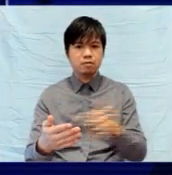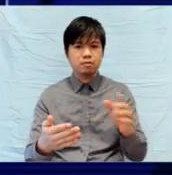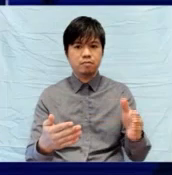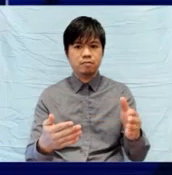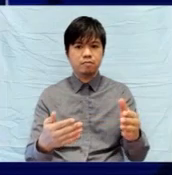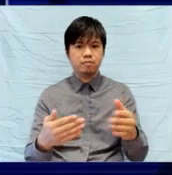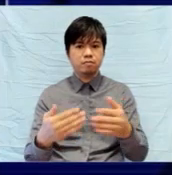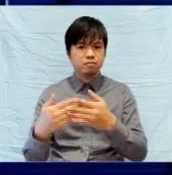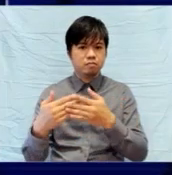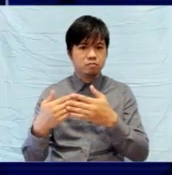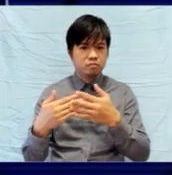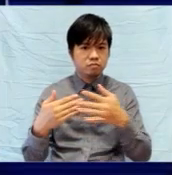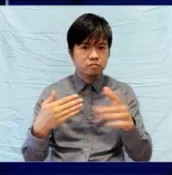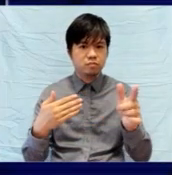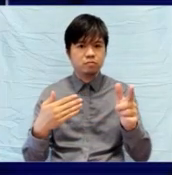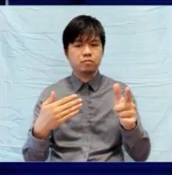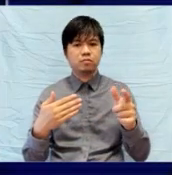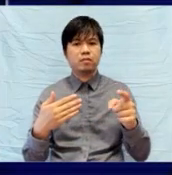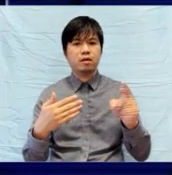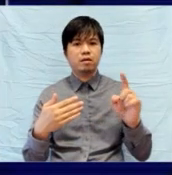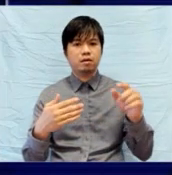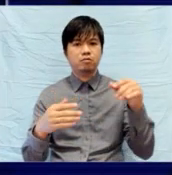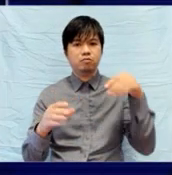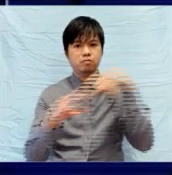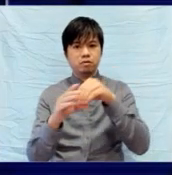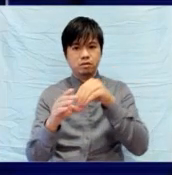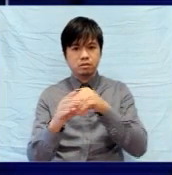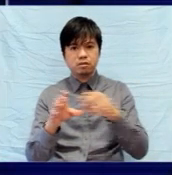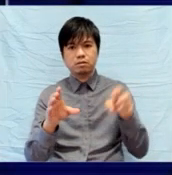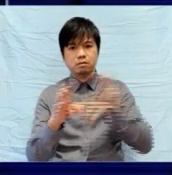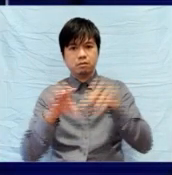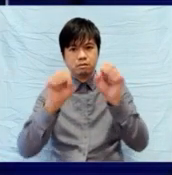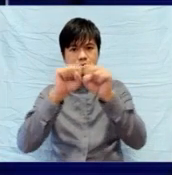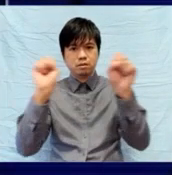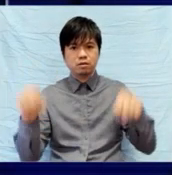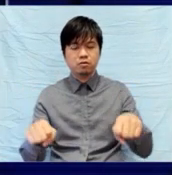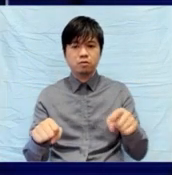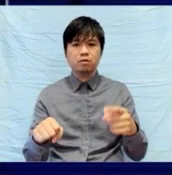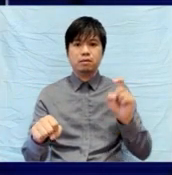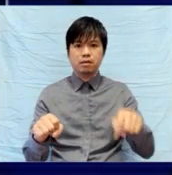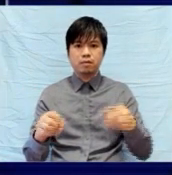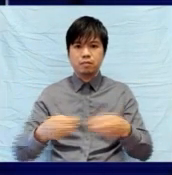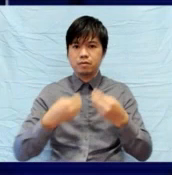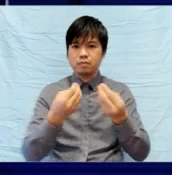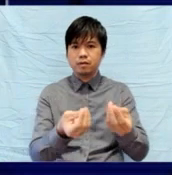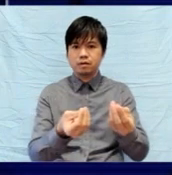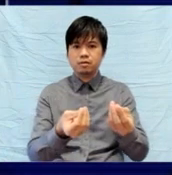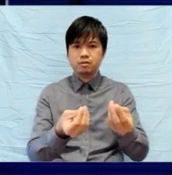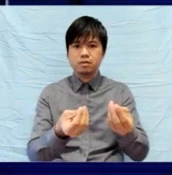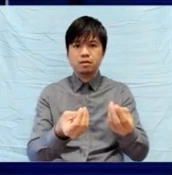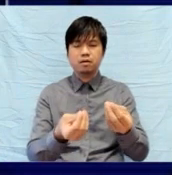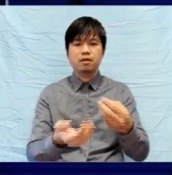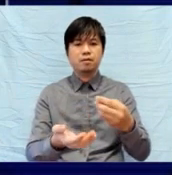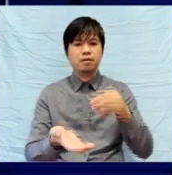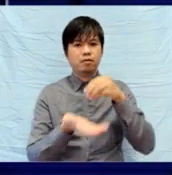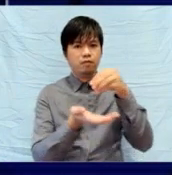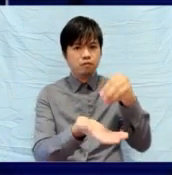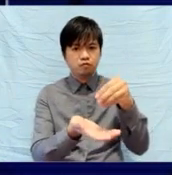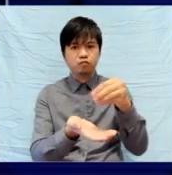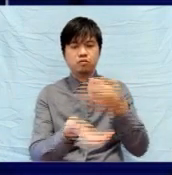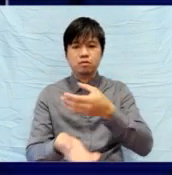ang flight o nasa loob na ng airport ang pasahero, dapat mabigyan sila ng amenities gaya ng food and drinks at